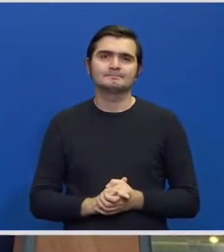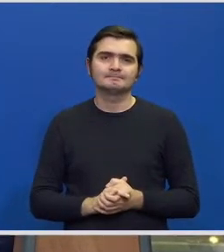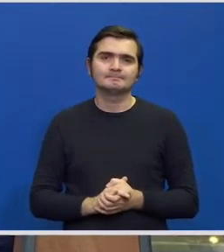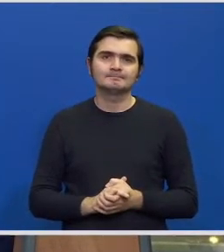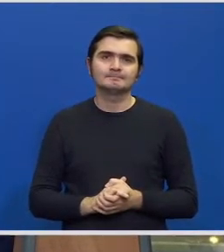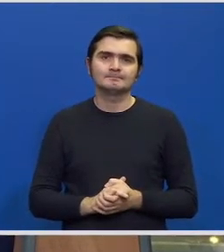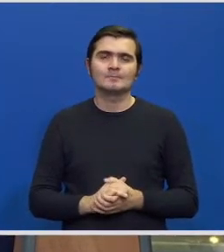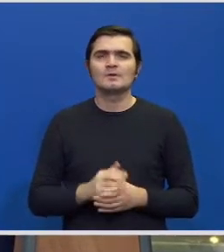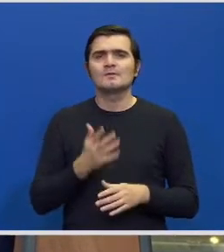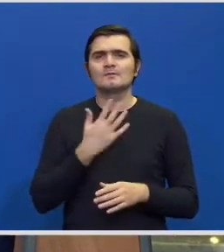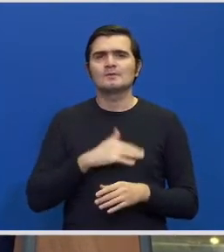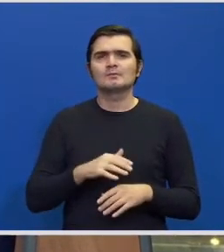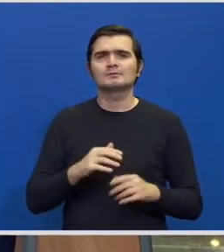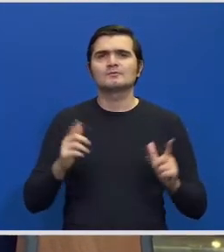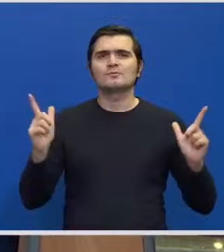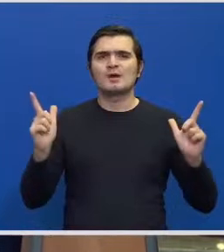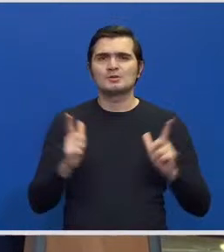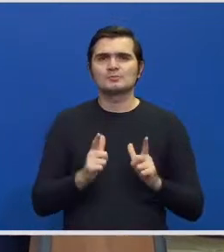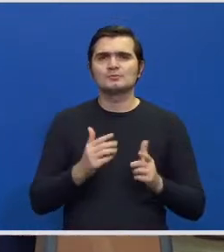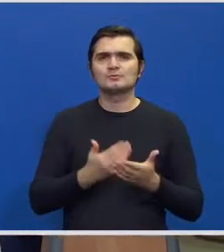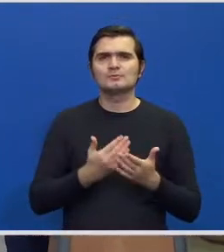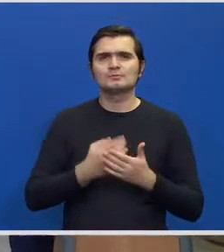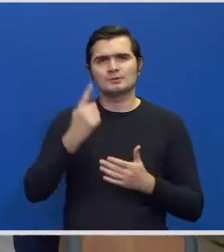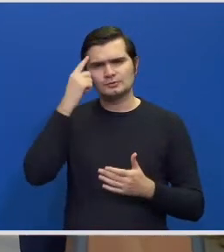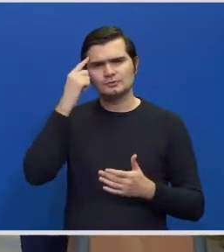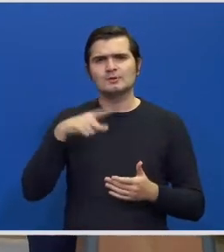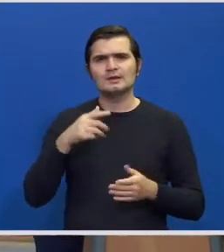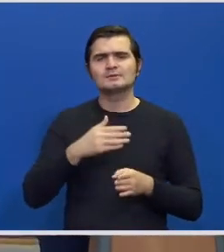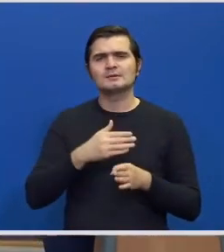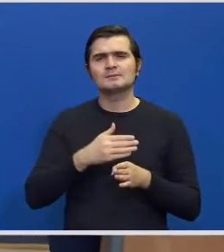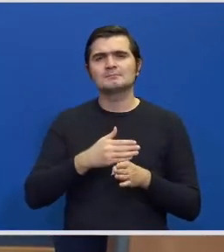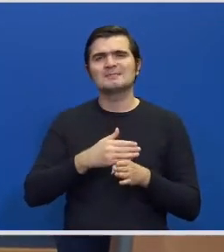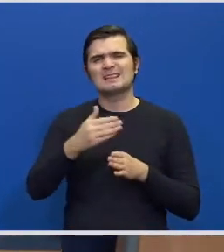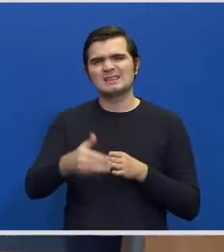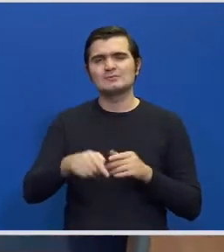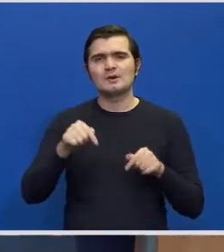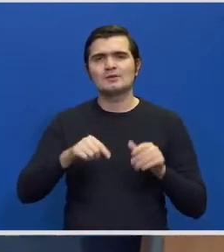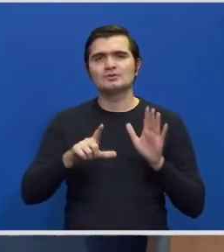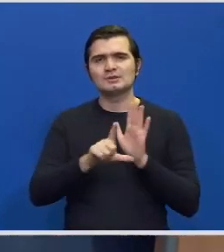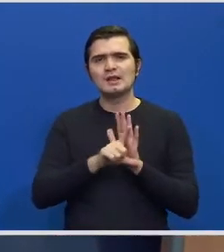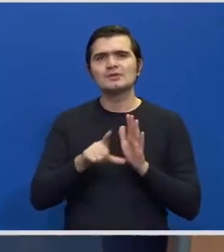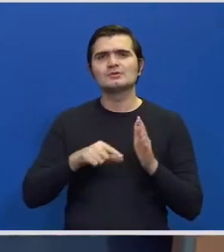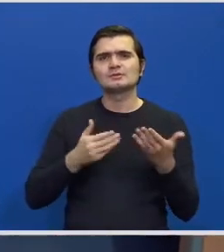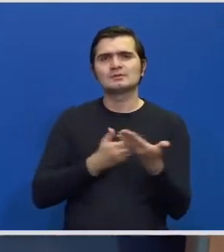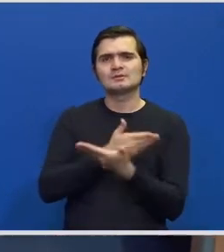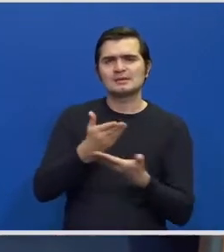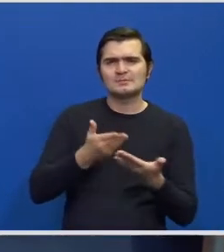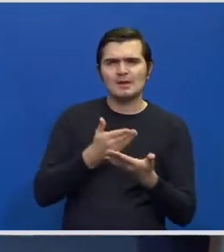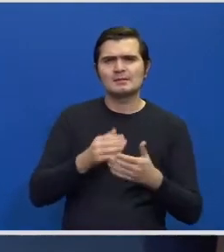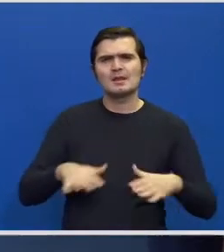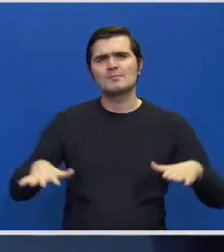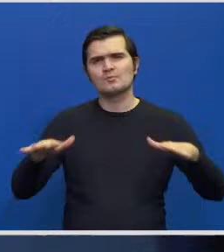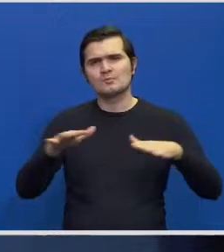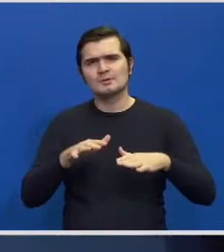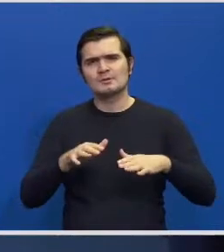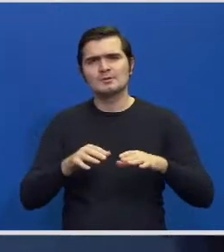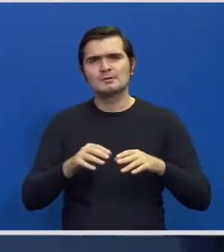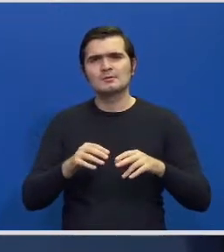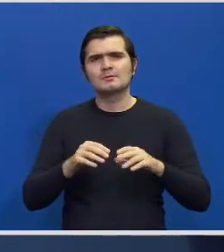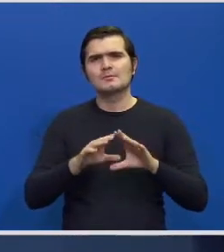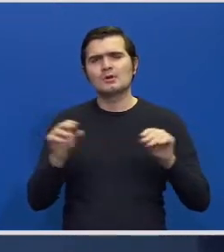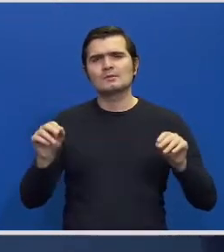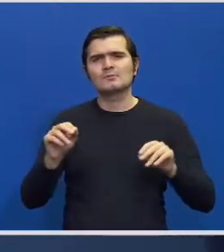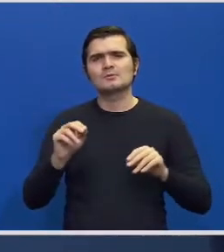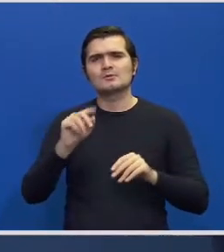Atunci, care vor fi întrebări? Desigur. O să încerc să fiu și mai scurt, pentru că sunt convins că e târziu și aceste legi fiind în dezbatere